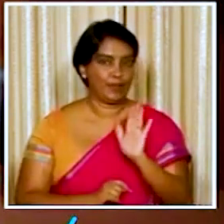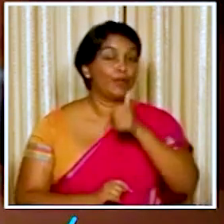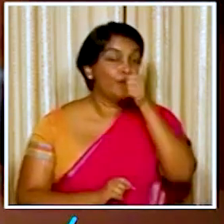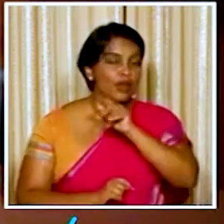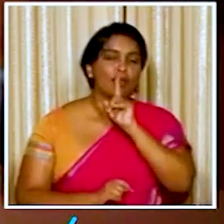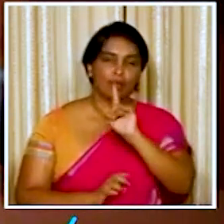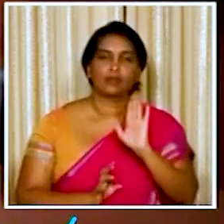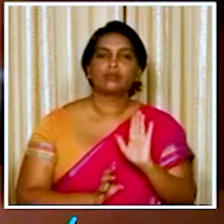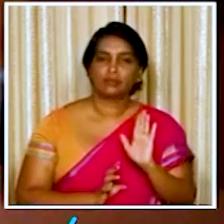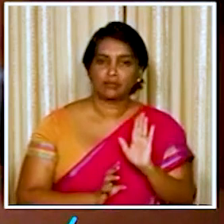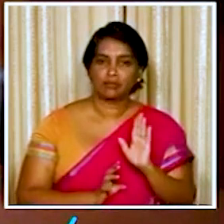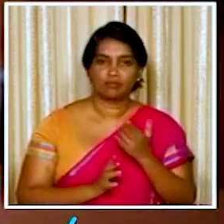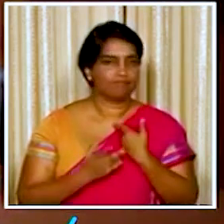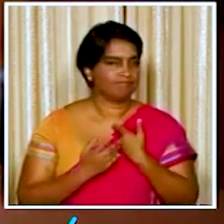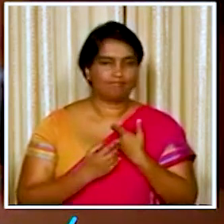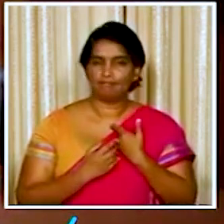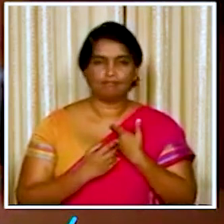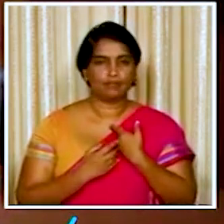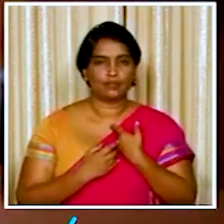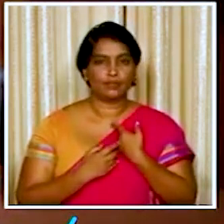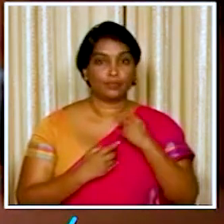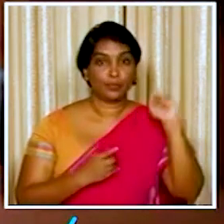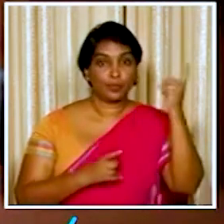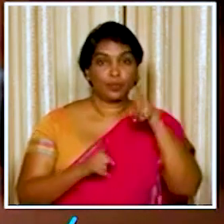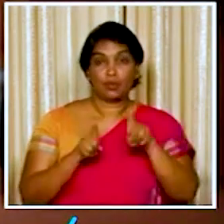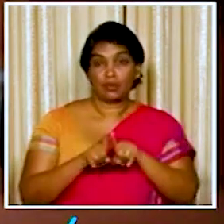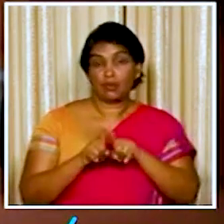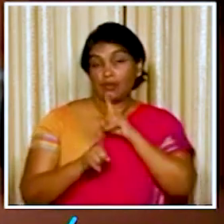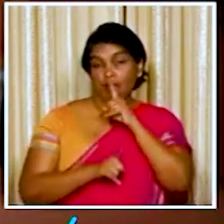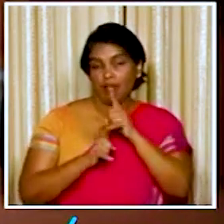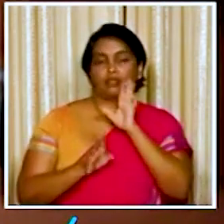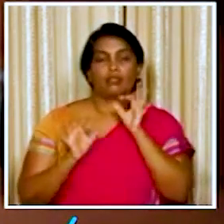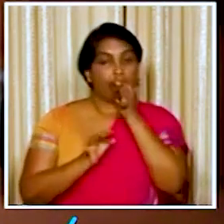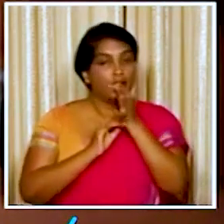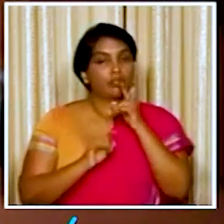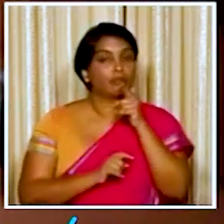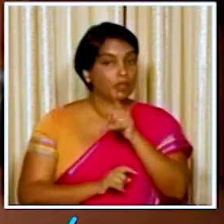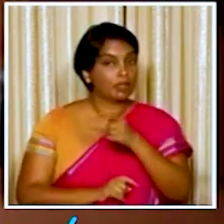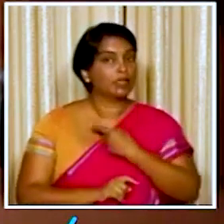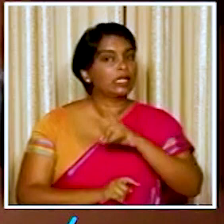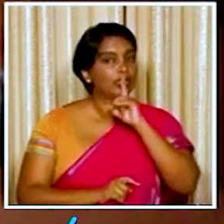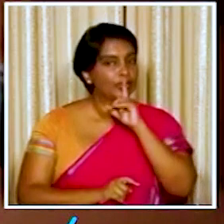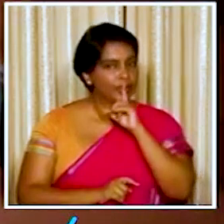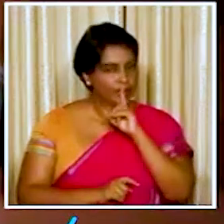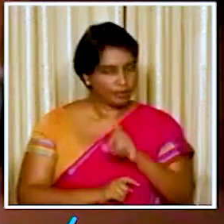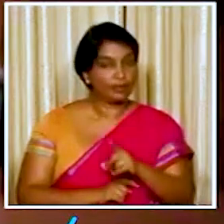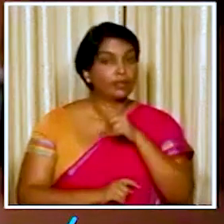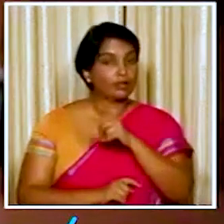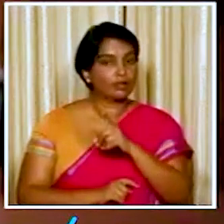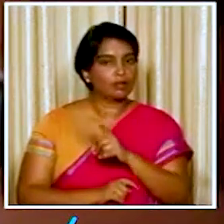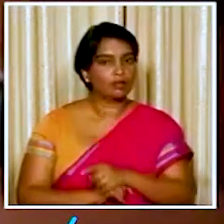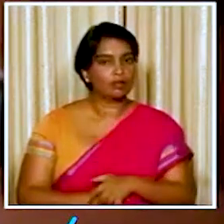ඒ නිසා මම හිතන්නේ කොතනකවත් මේක ඉතාමත් ජනප්‍රිය ලෙස කරන ප්‍රබන්ධයක්. ඔබතුමාට මම කියනවා ඒ නිශ්චිත